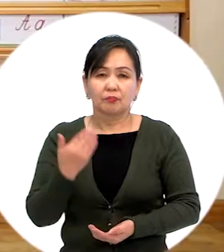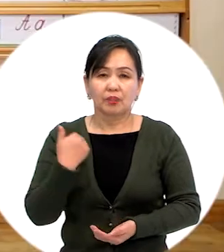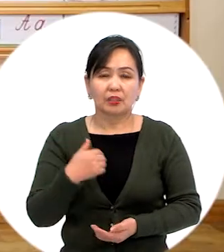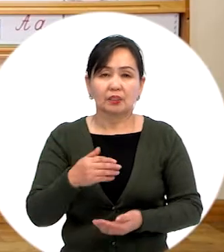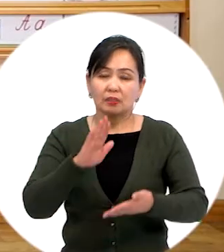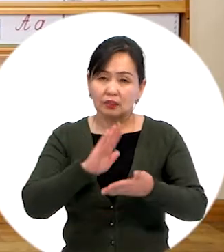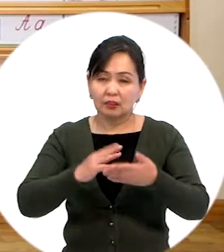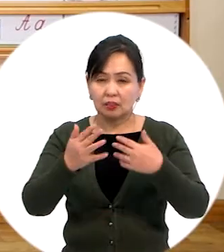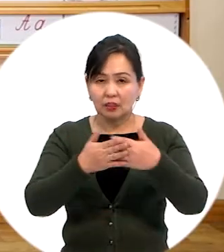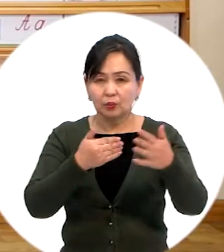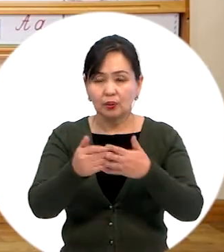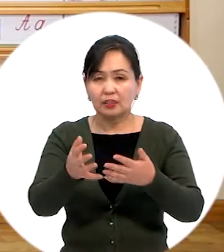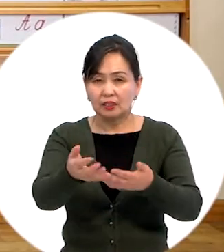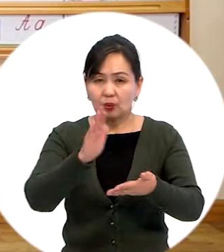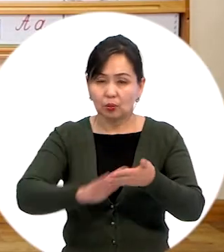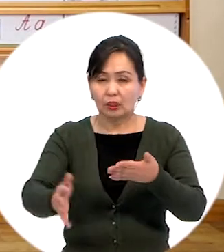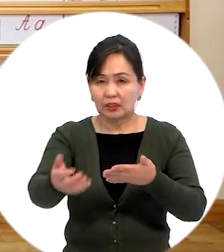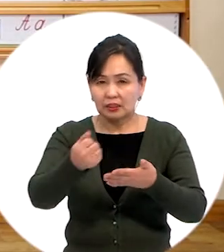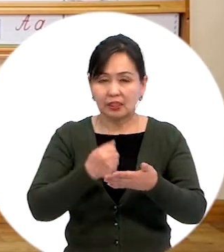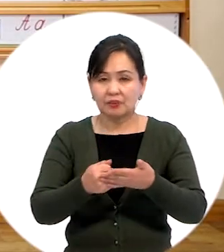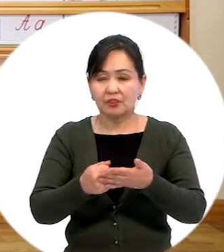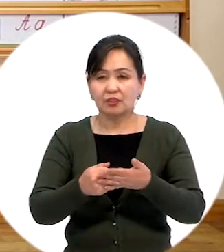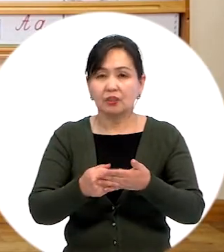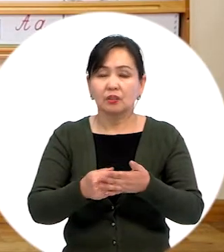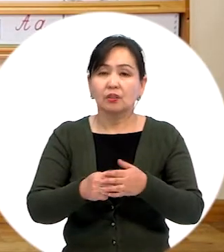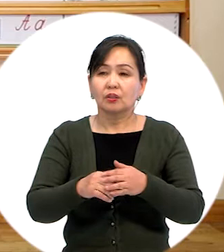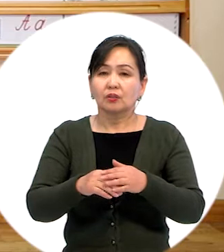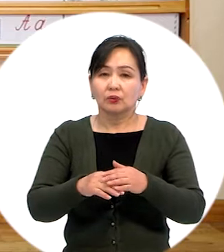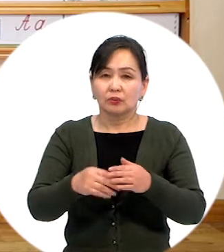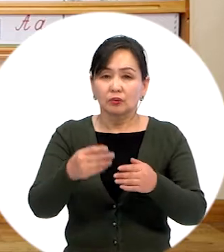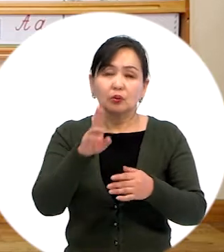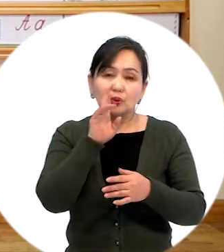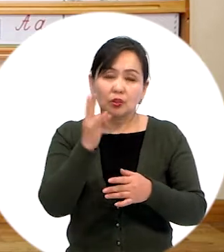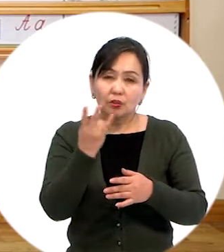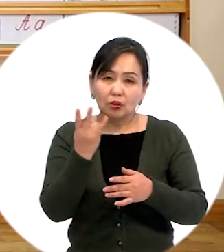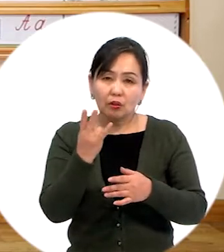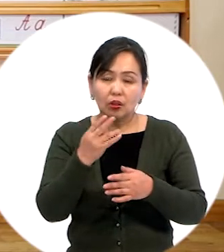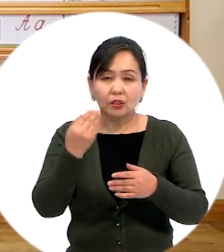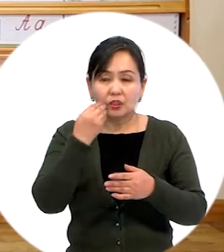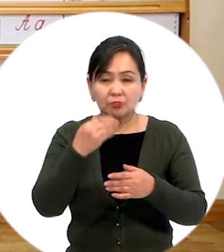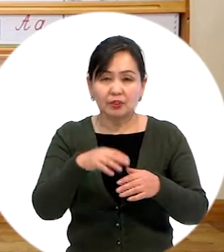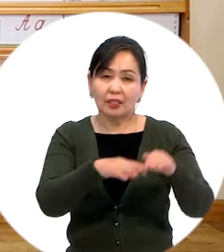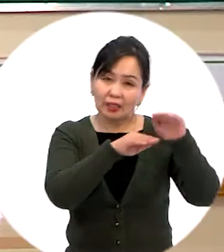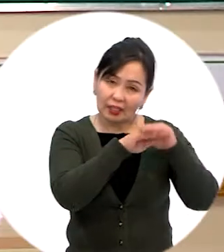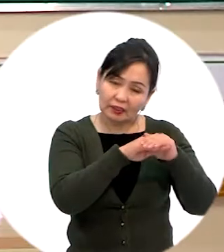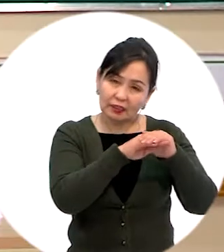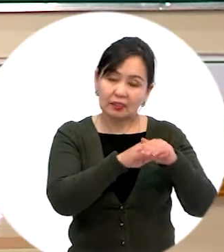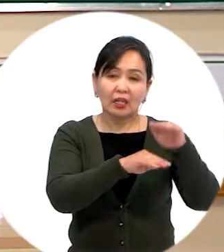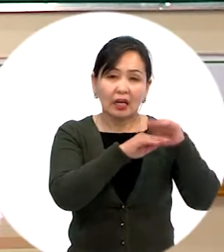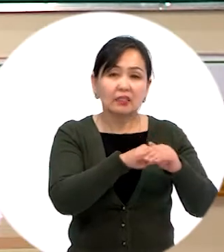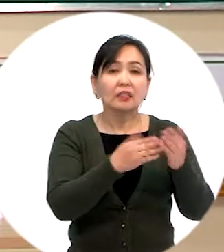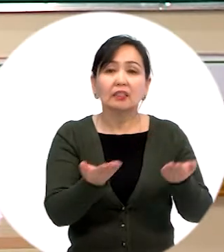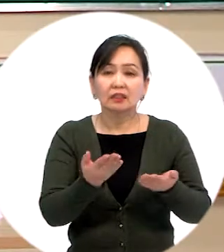За, багш нь дэлгүүрээс авсан эдгээр зүйлсээ ангилж хадгална. Багш нь хадгалахдаа ийм